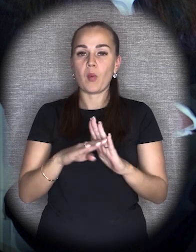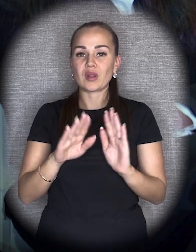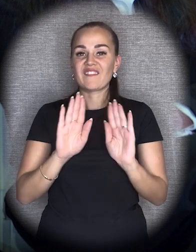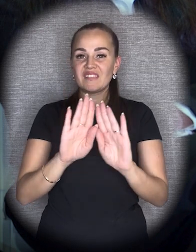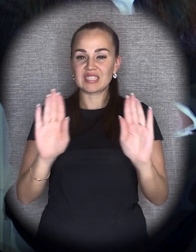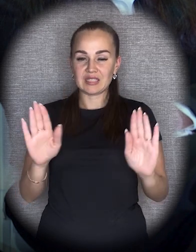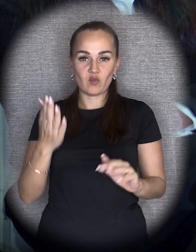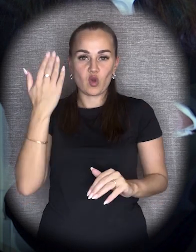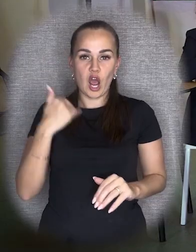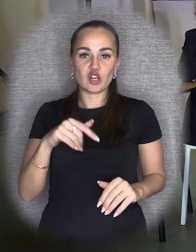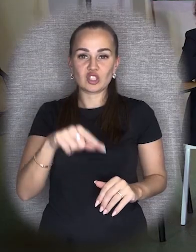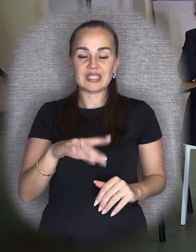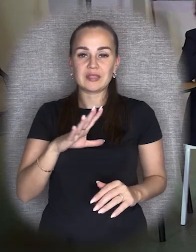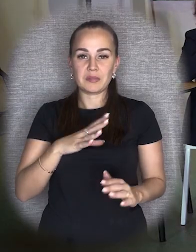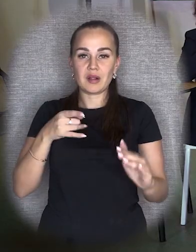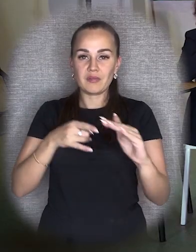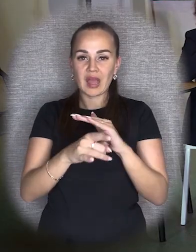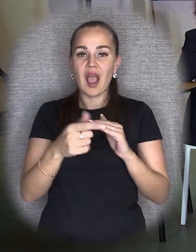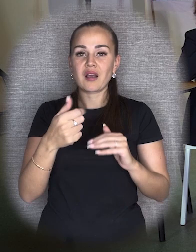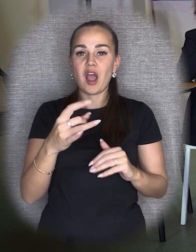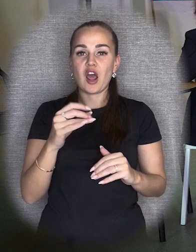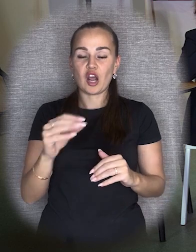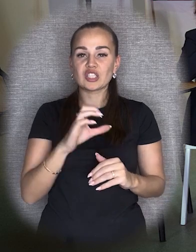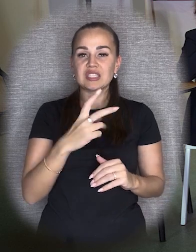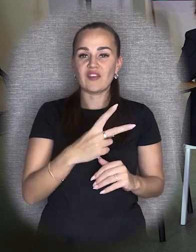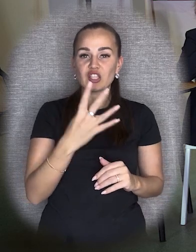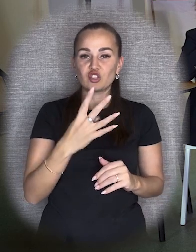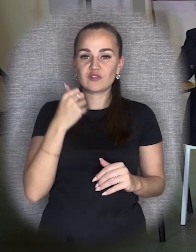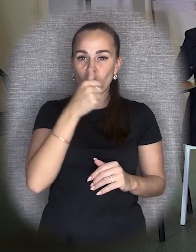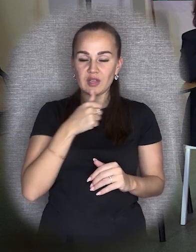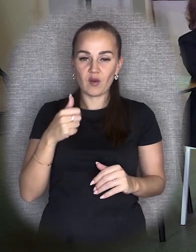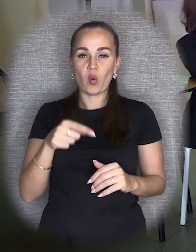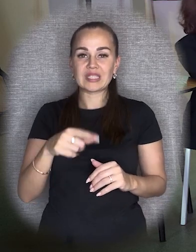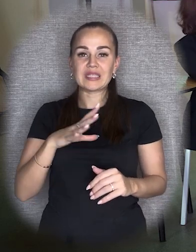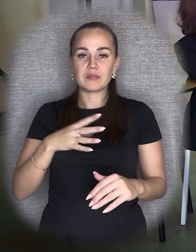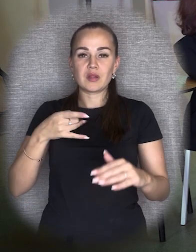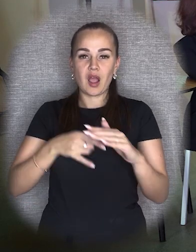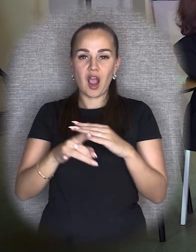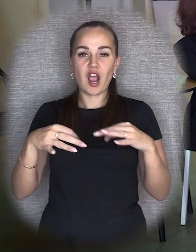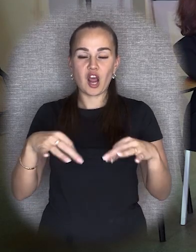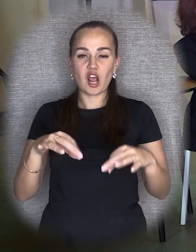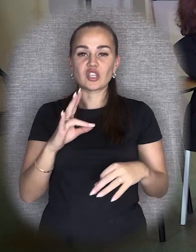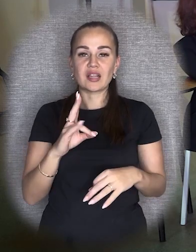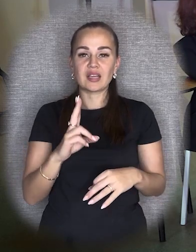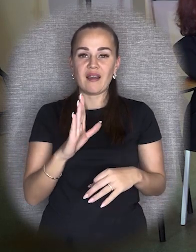гараж, насколько я помню, да? С 24-го года здесь был гараж НКВД. Кстати,